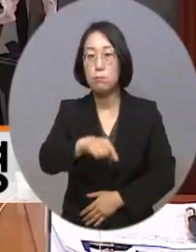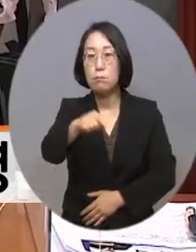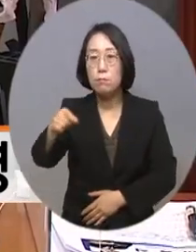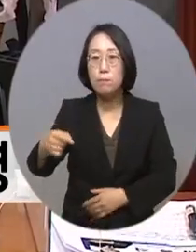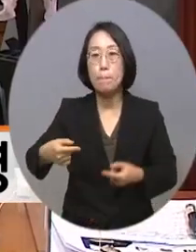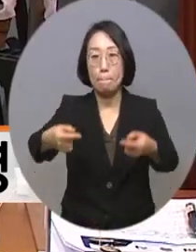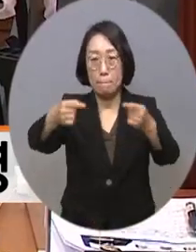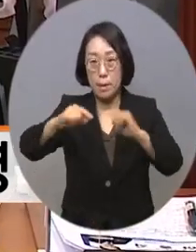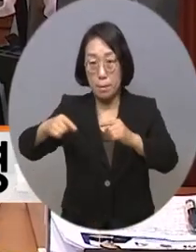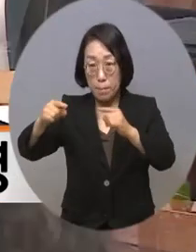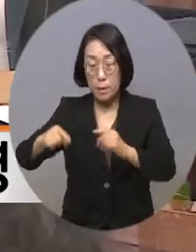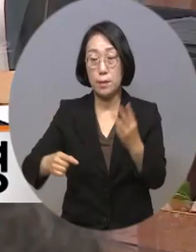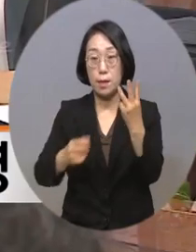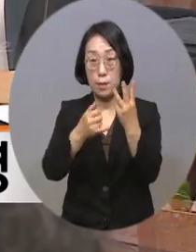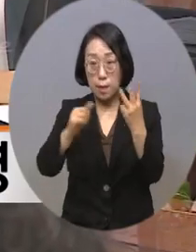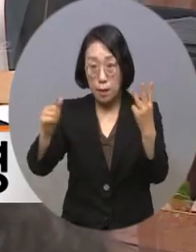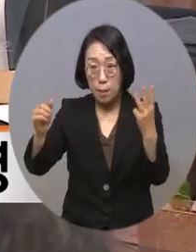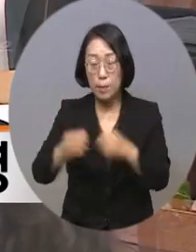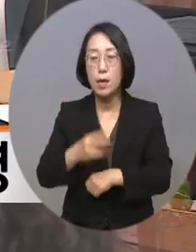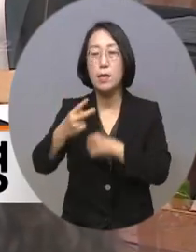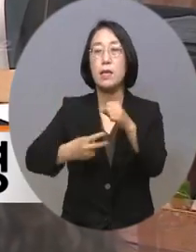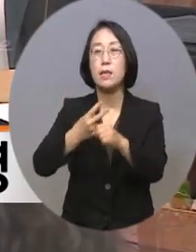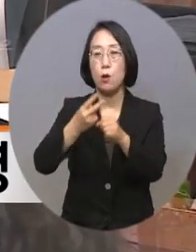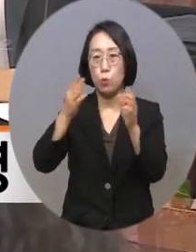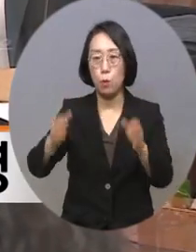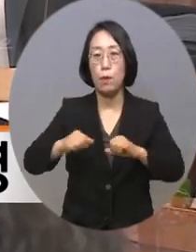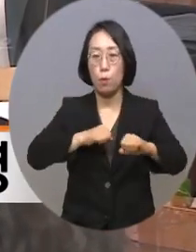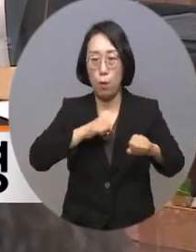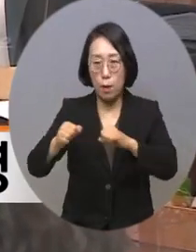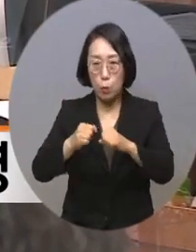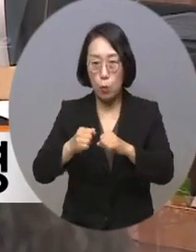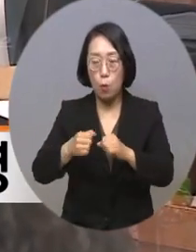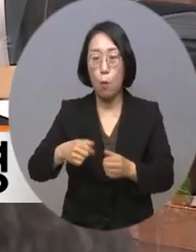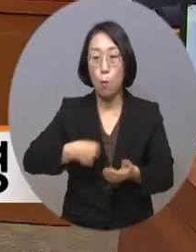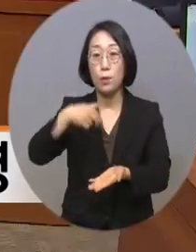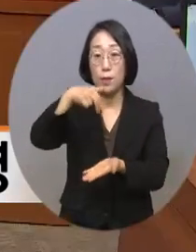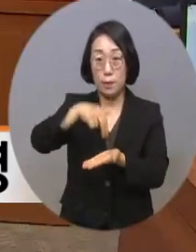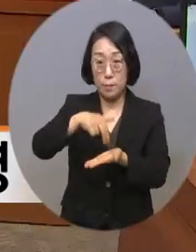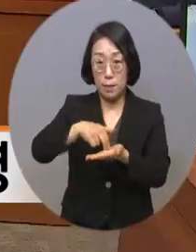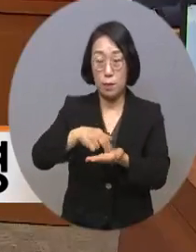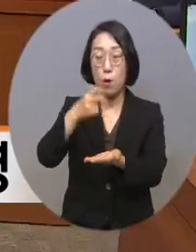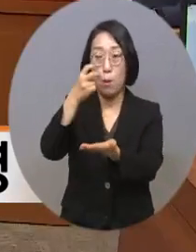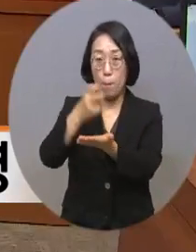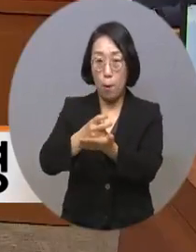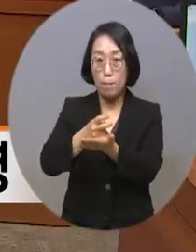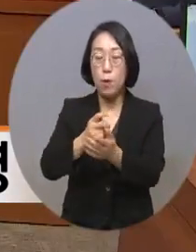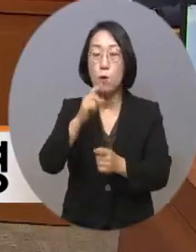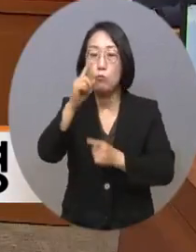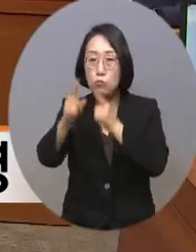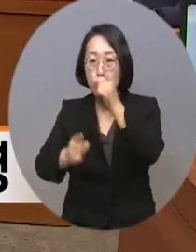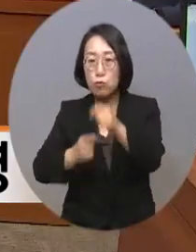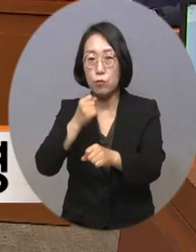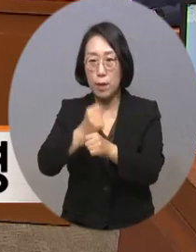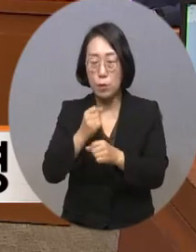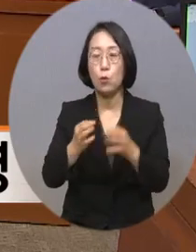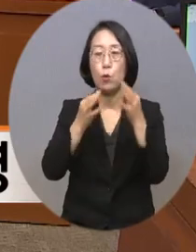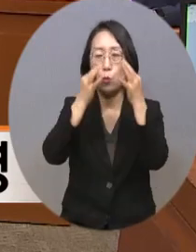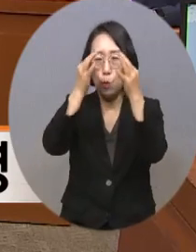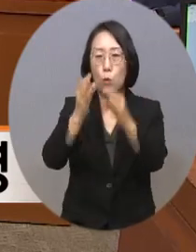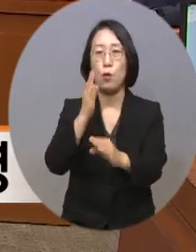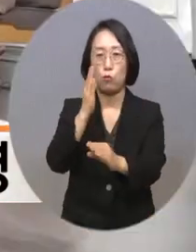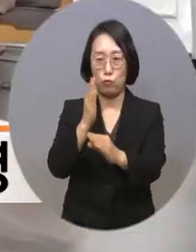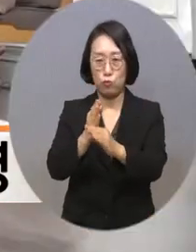직접적 정치 참여를 통해 장애인 입장에서 필요한 정책을 국회 입법 과정에 적극적으로 반영하고자 노력하고